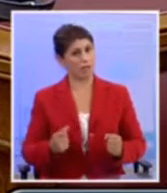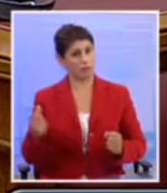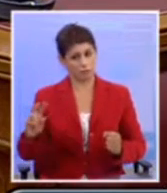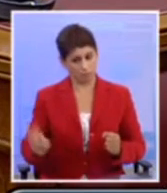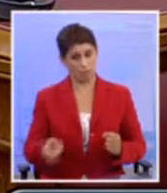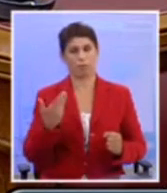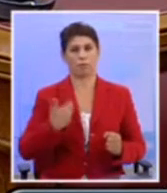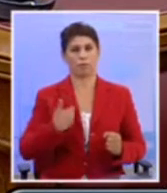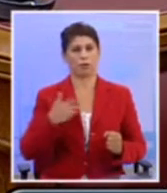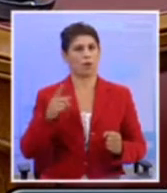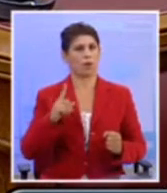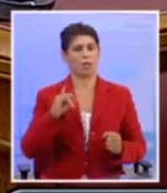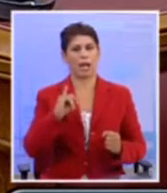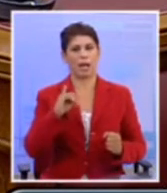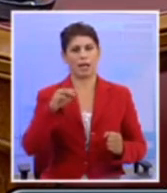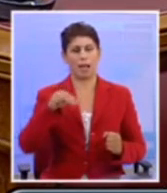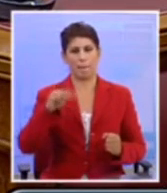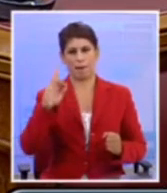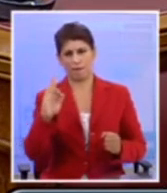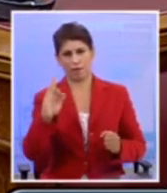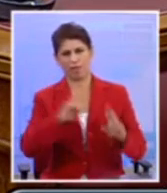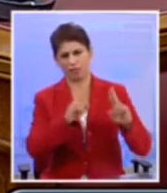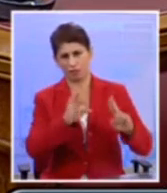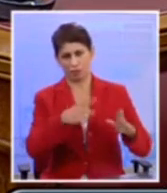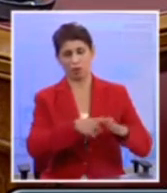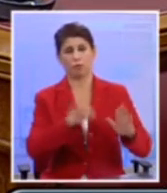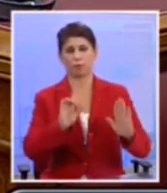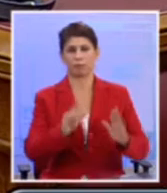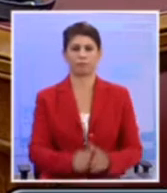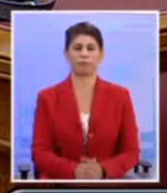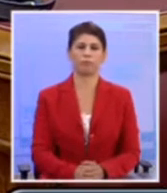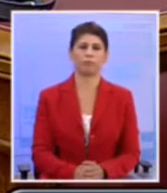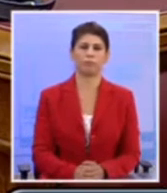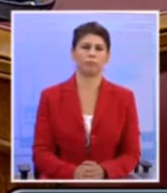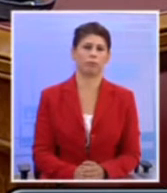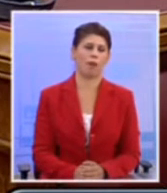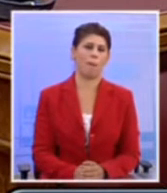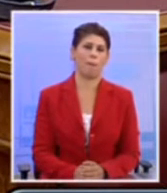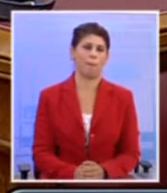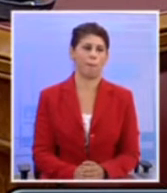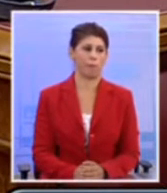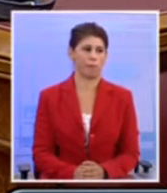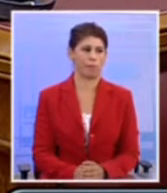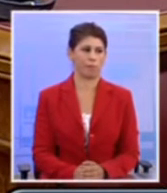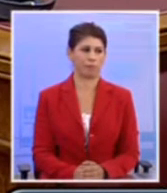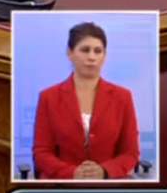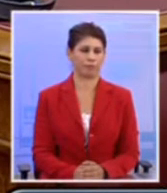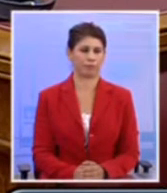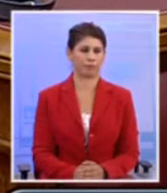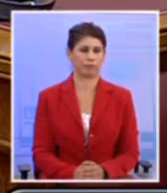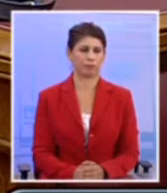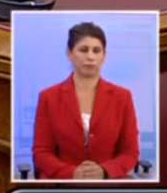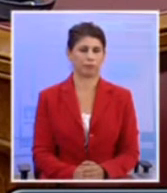βρω, όχι στο IMF αλλά στη συνέχεια. Levels and CDS volumes, depository trust and clearing corporations,